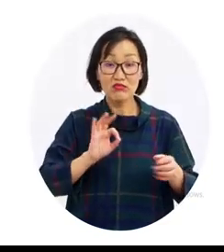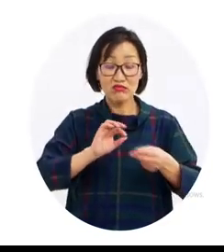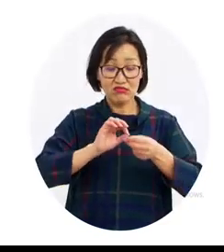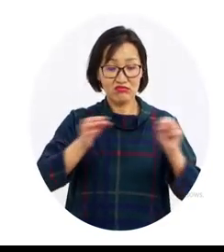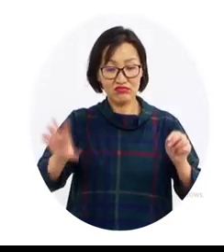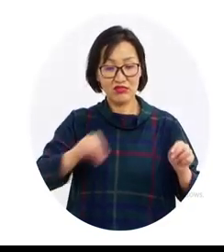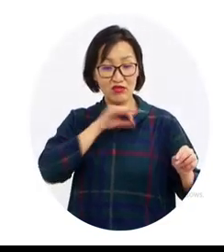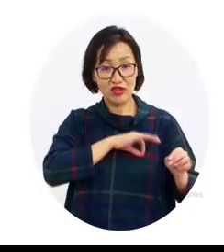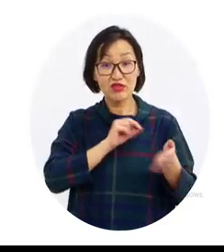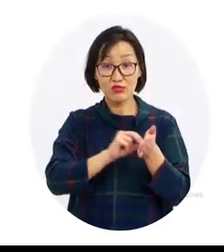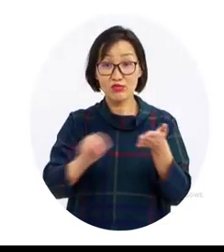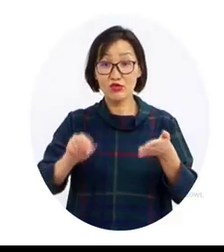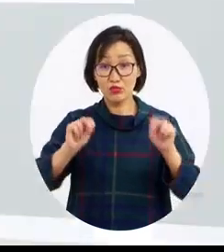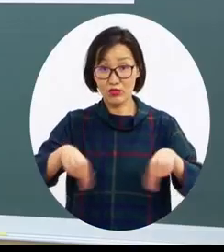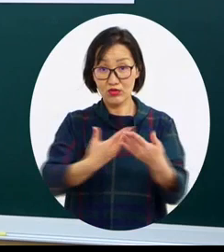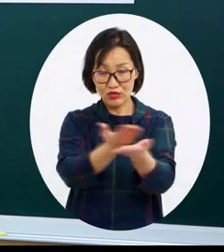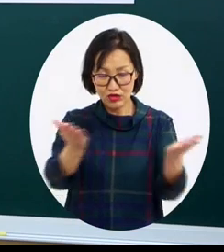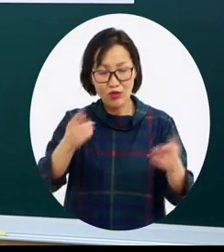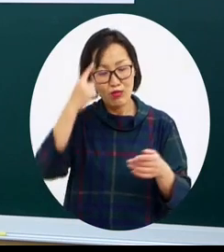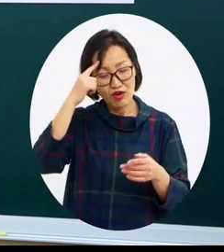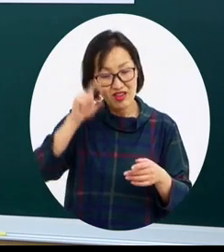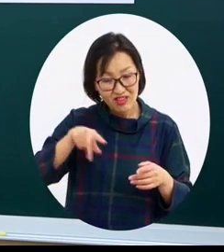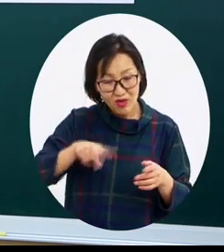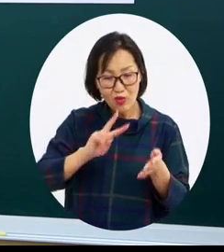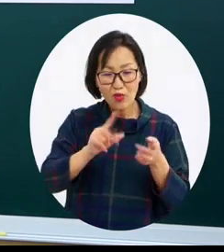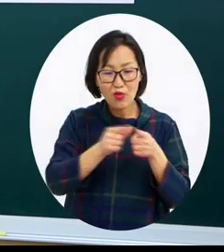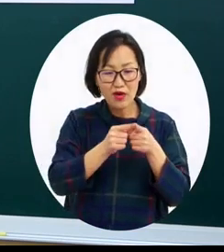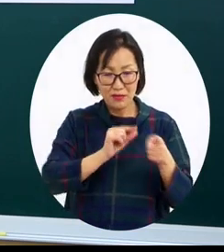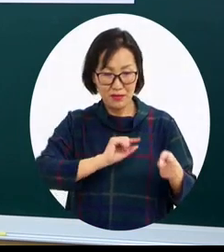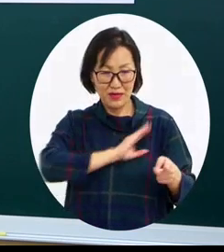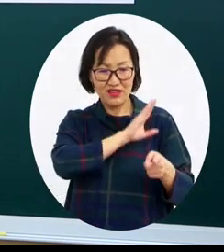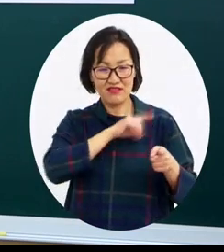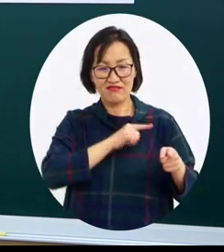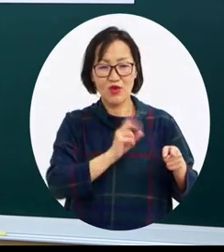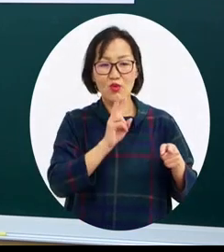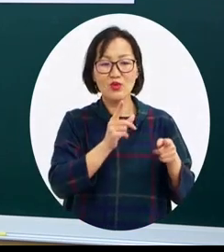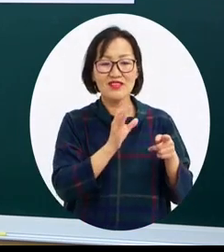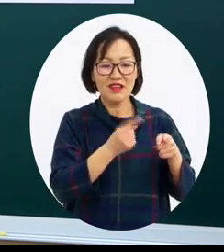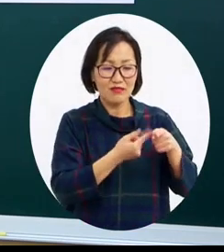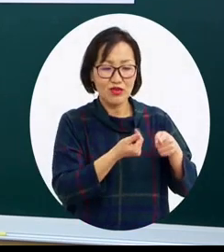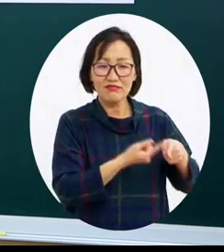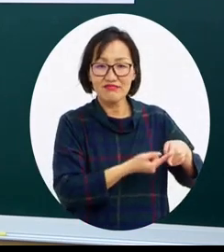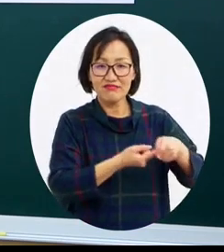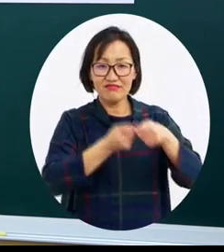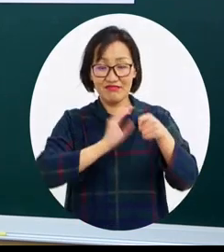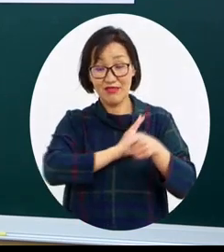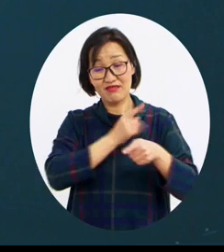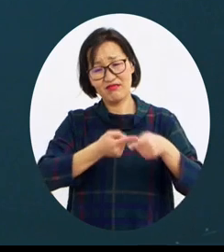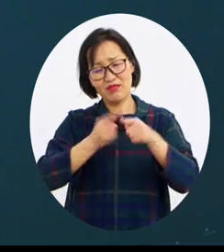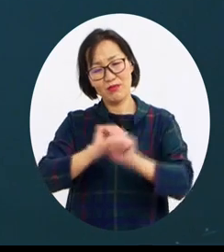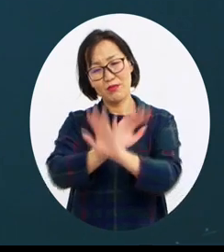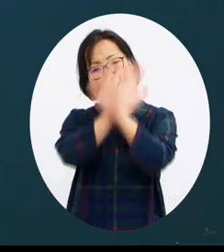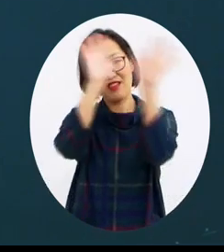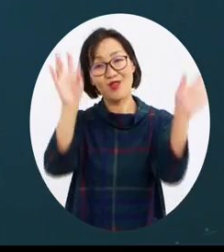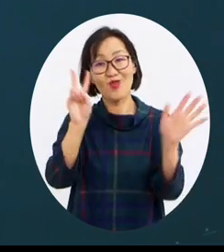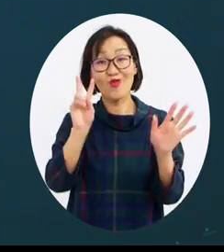хилц утгатай үгийг маш сайн хэрэглэх бол монгол хэлний үгийн баялагч нэмэгдэж үгсэн сан нэмэгдэх юм байна хөөхдөө тийм ээ.